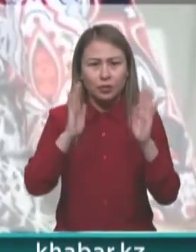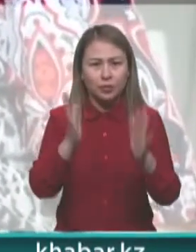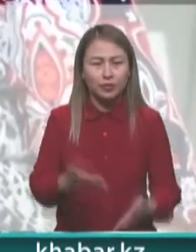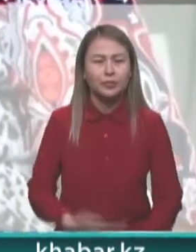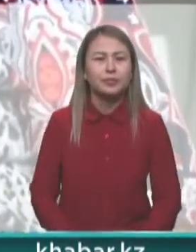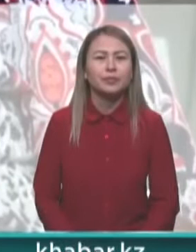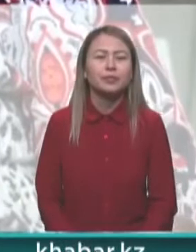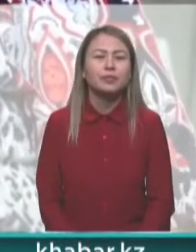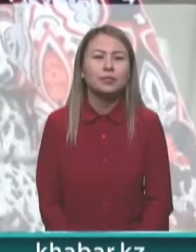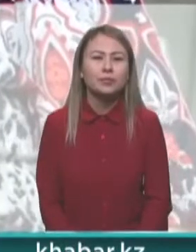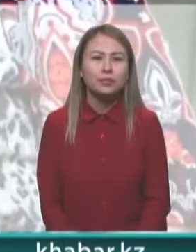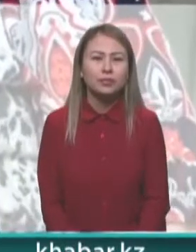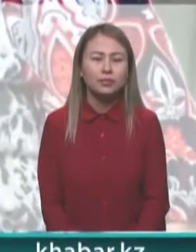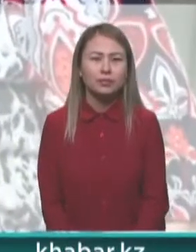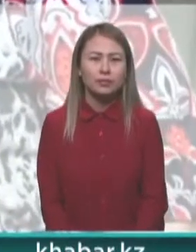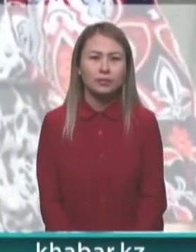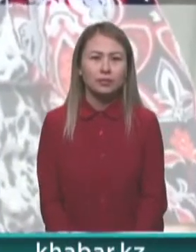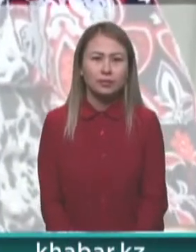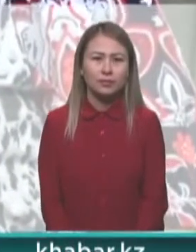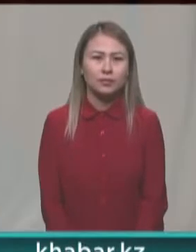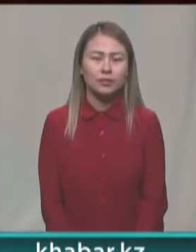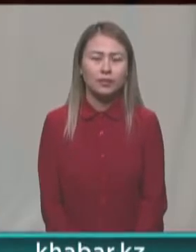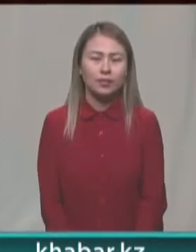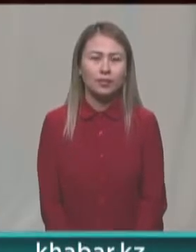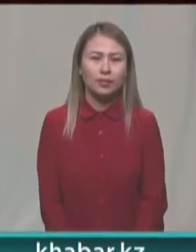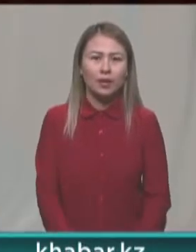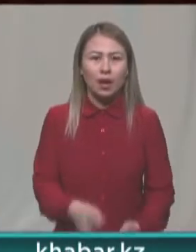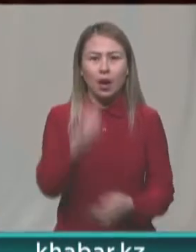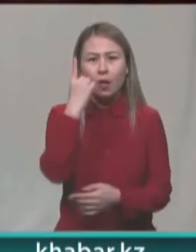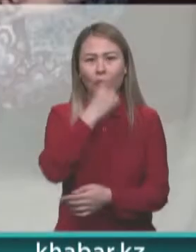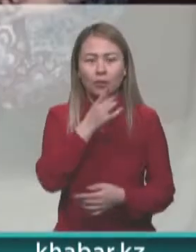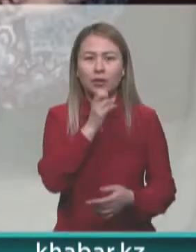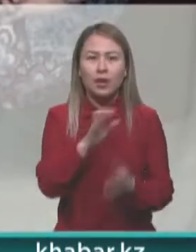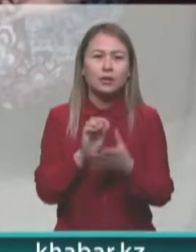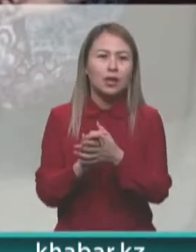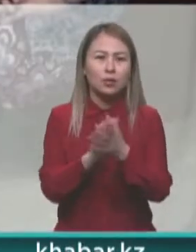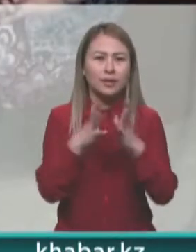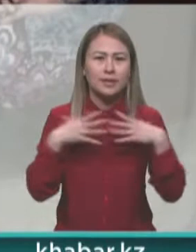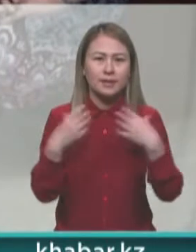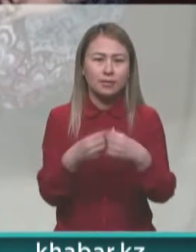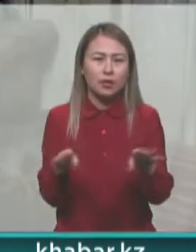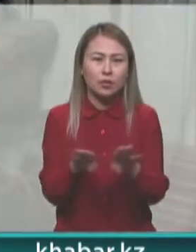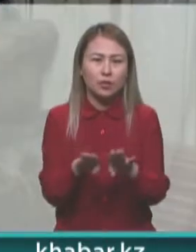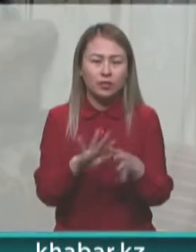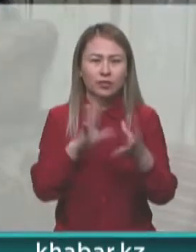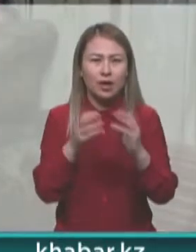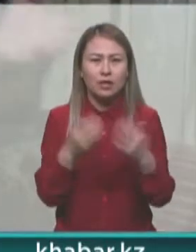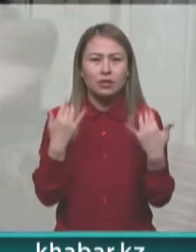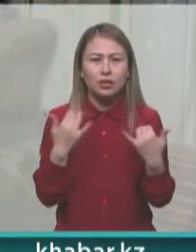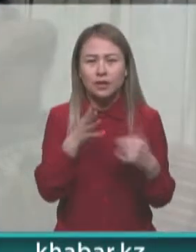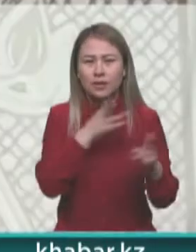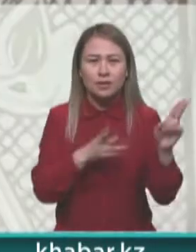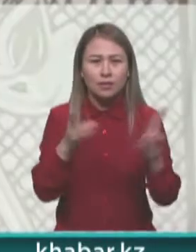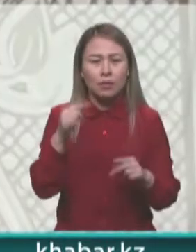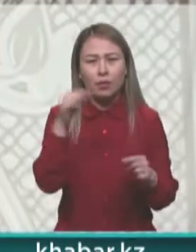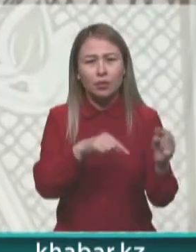ваше? Ну, здоровье в порядке. Спасибо за зарядки. Біз бір жыл ішінде татты отбасыға айналып кеттік, дейді олар. Егі дәстір бойынша